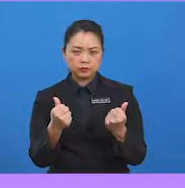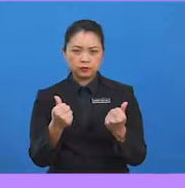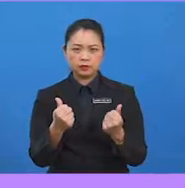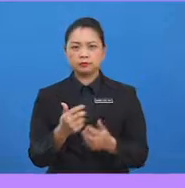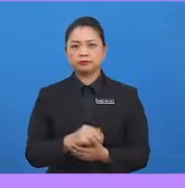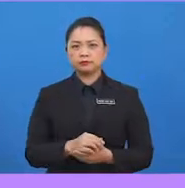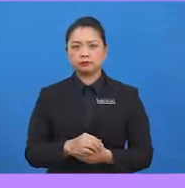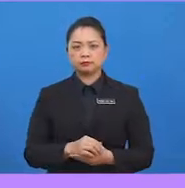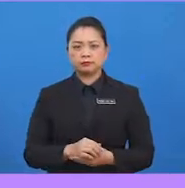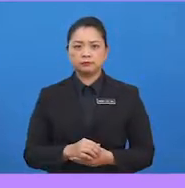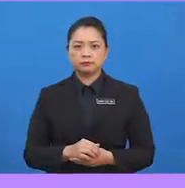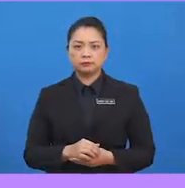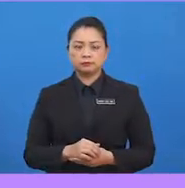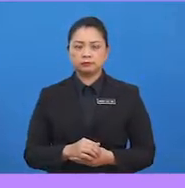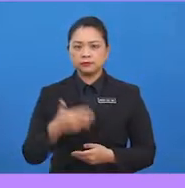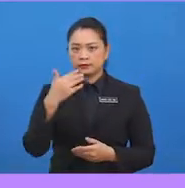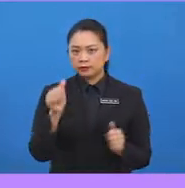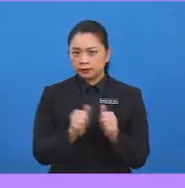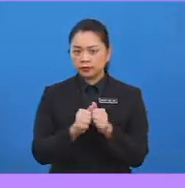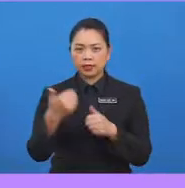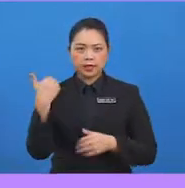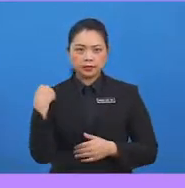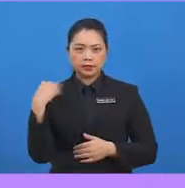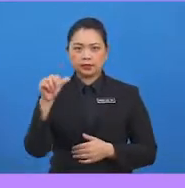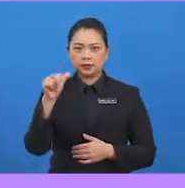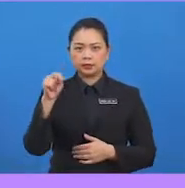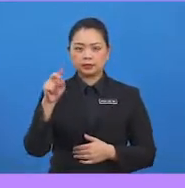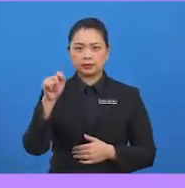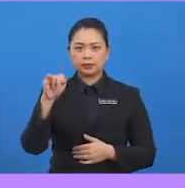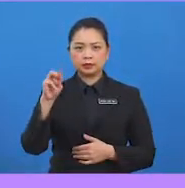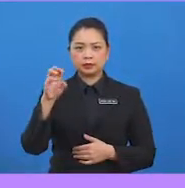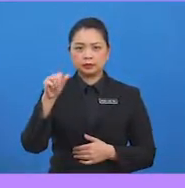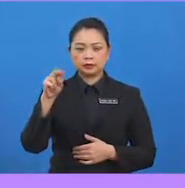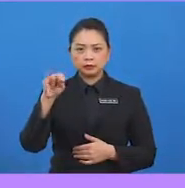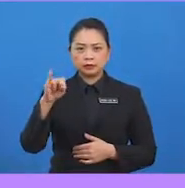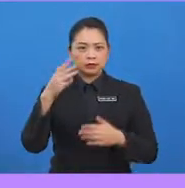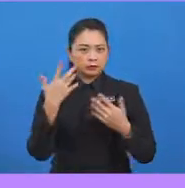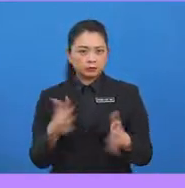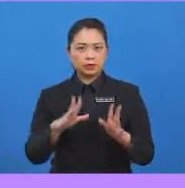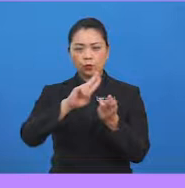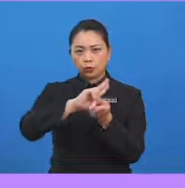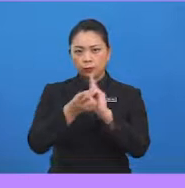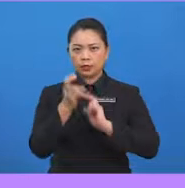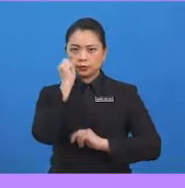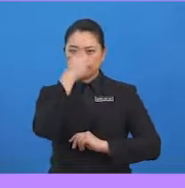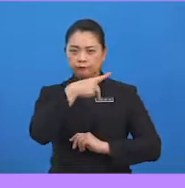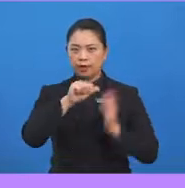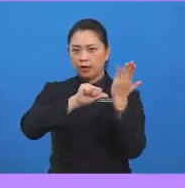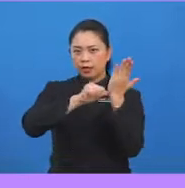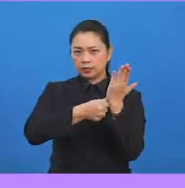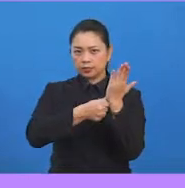supaya membeku. Kehadiran antimoni dan kuprum ini telah mengubah sifat asal